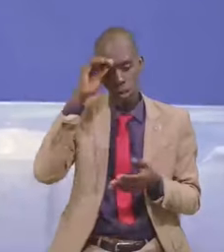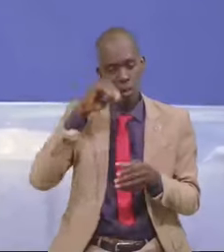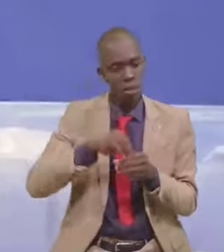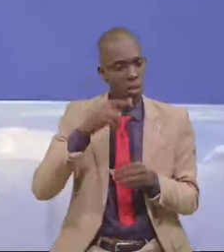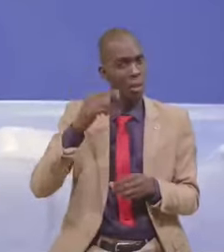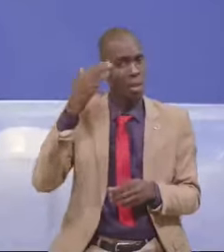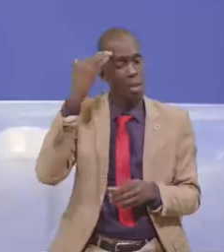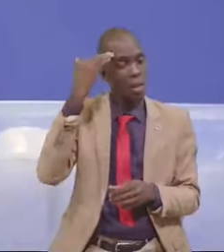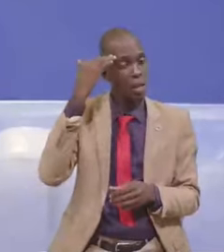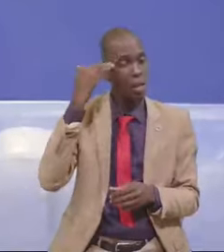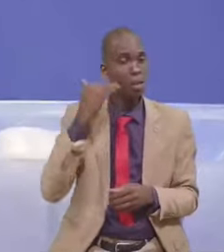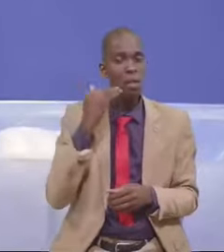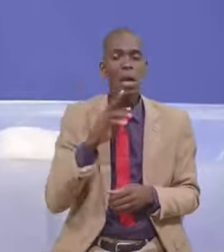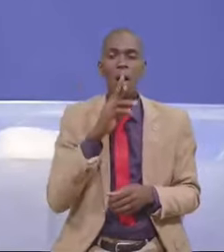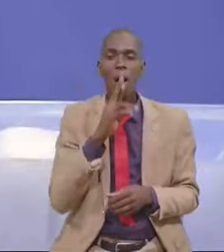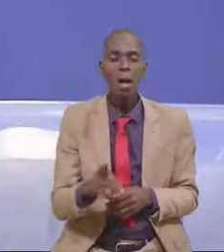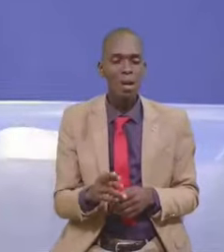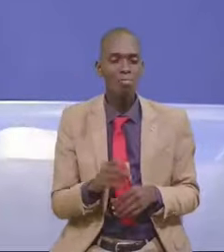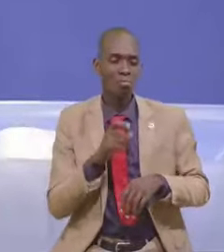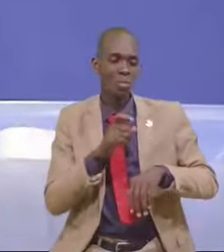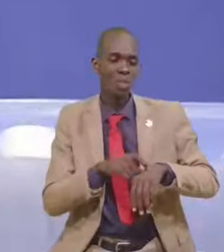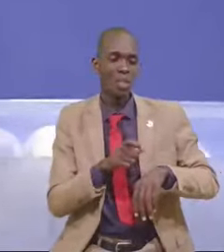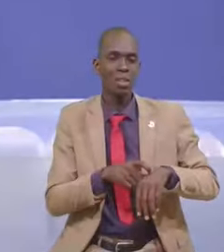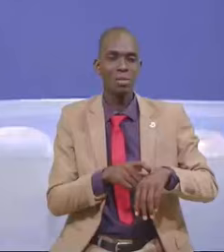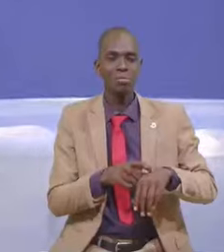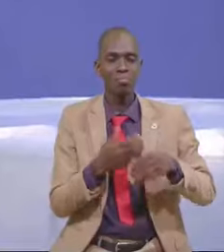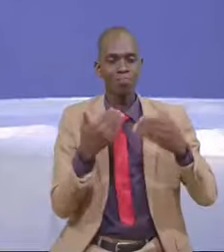Toutes les vérités que nous apprenons dans la tête sont limitées dans le temps.